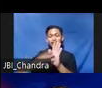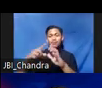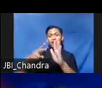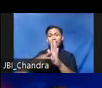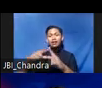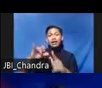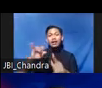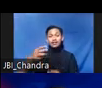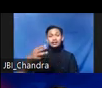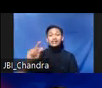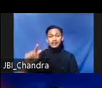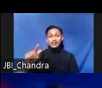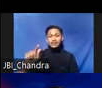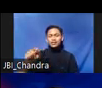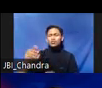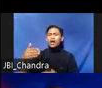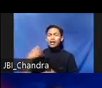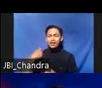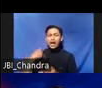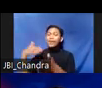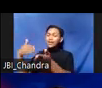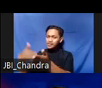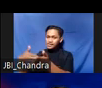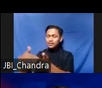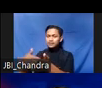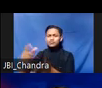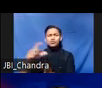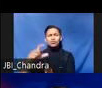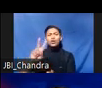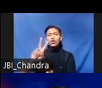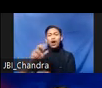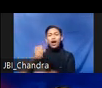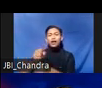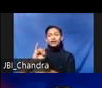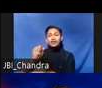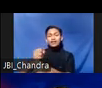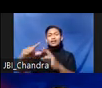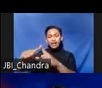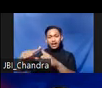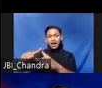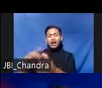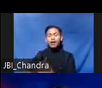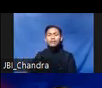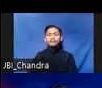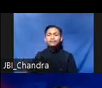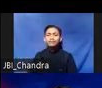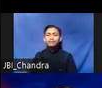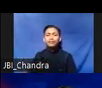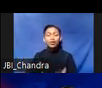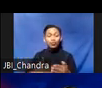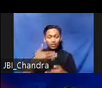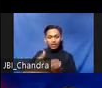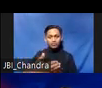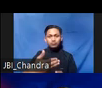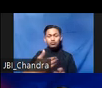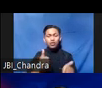cuma 2 giga sedangkan nanti kalau teman-teman ingin update nanti bisa ada biaya tambahan Tekan untuk yang support